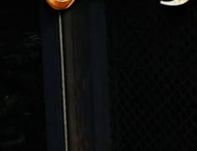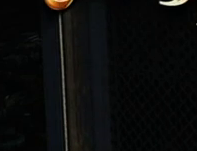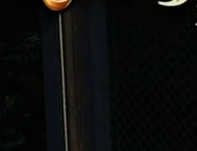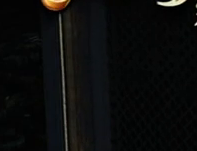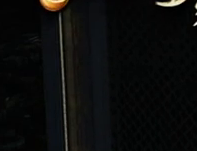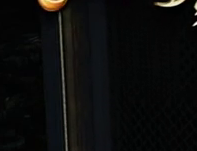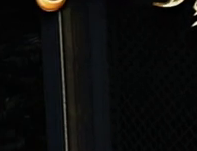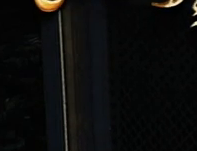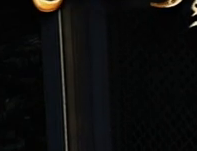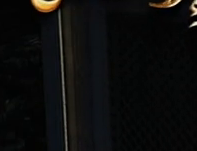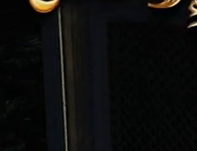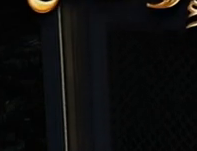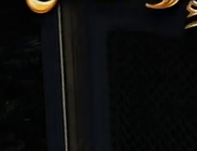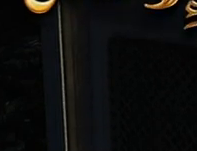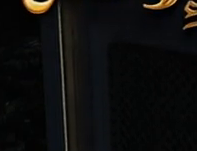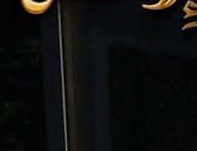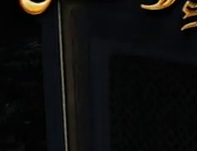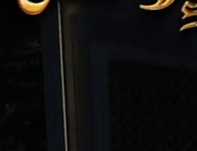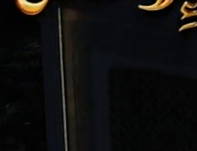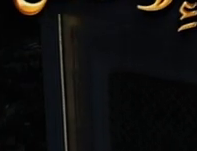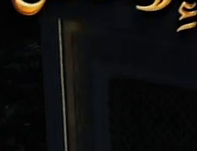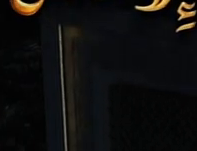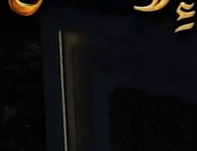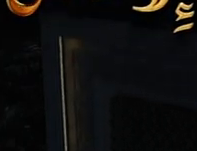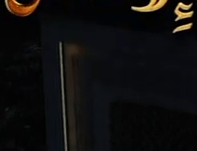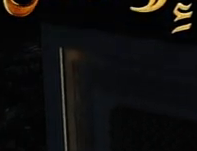إله إلا الله،